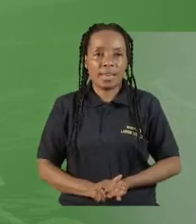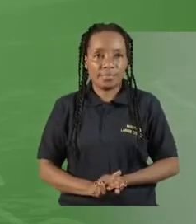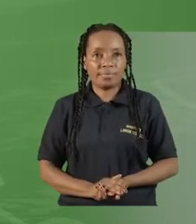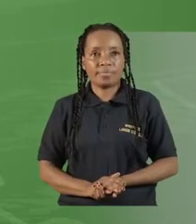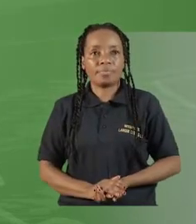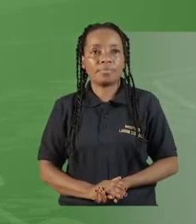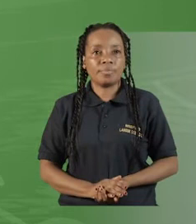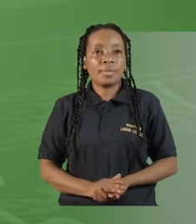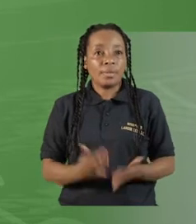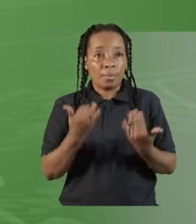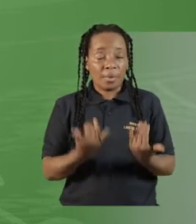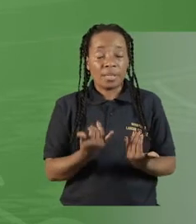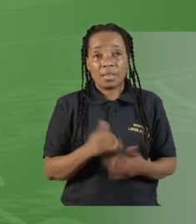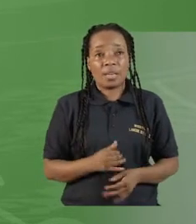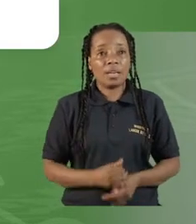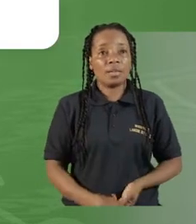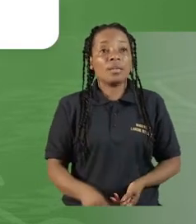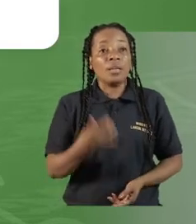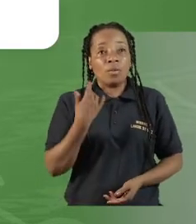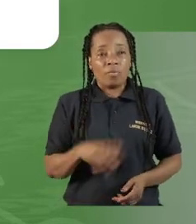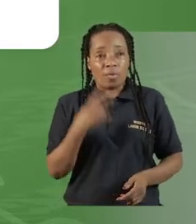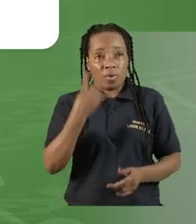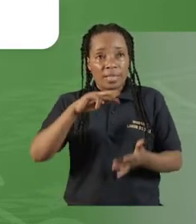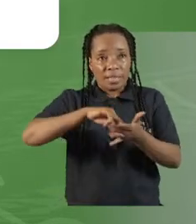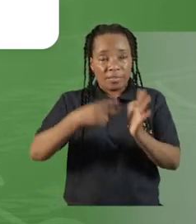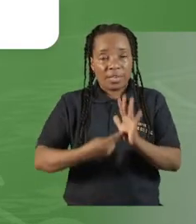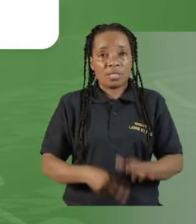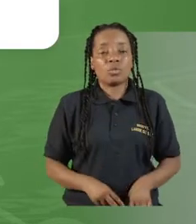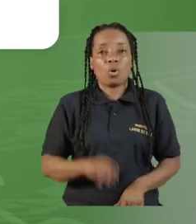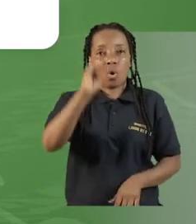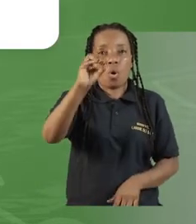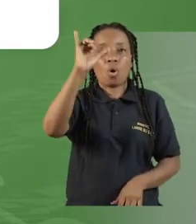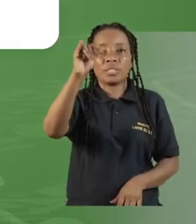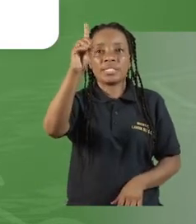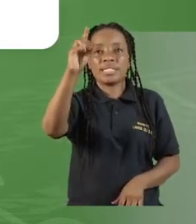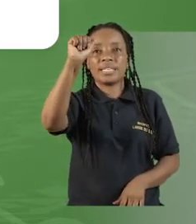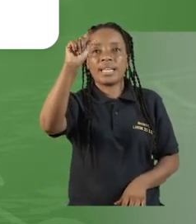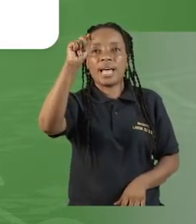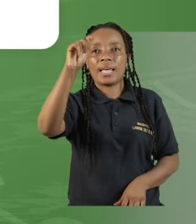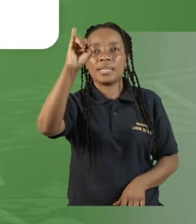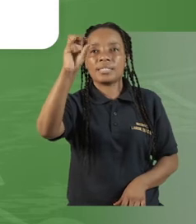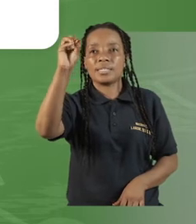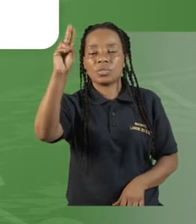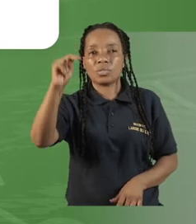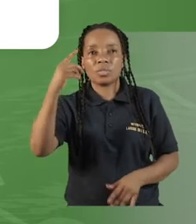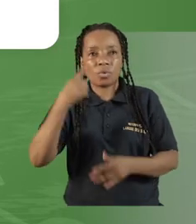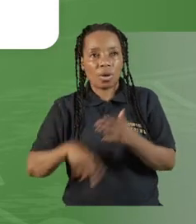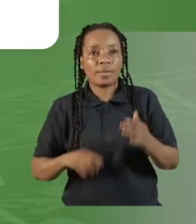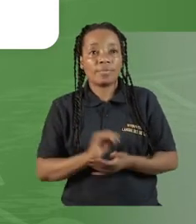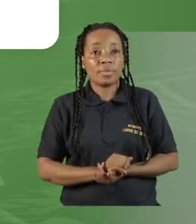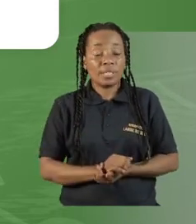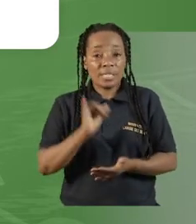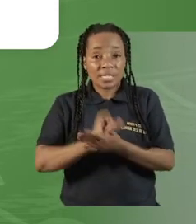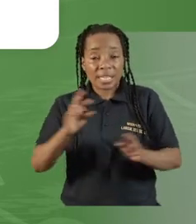réaction d'oxydation. 1. Définition. Une oxydation est une réaction chimique